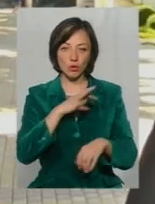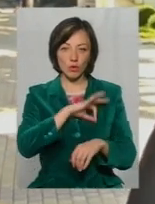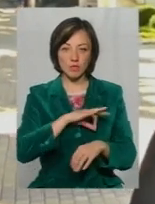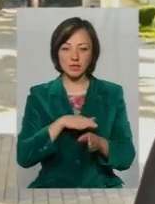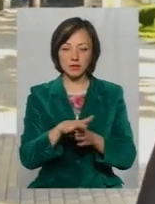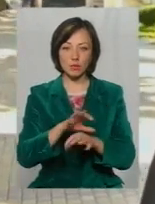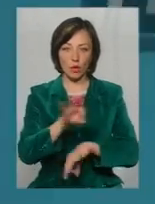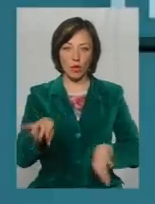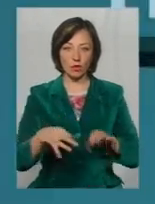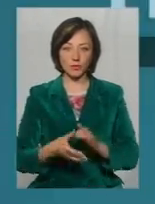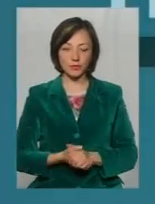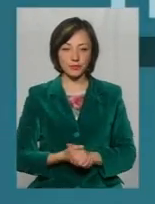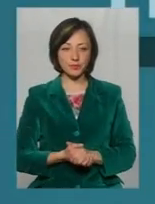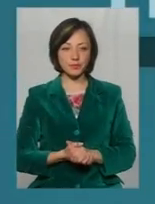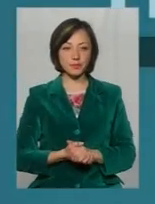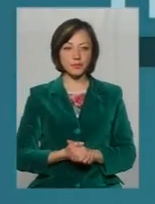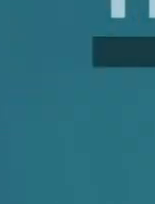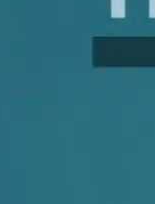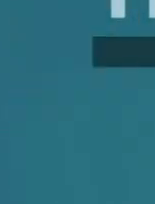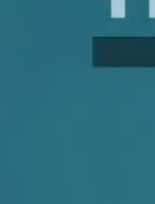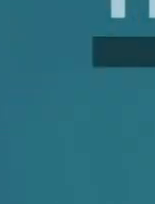для здійснення проєкту.